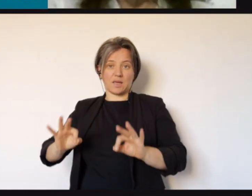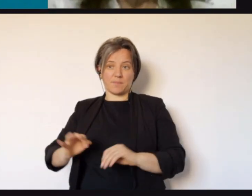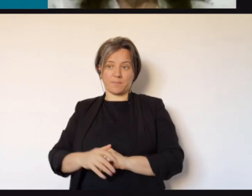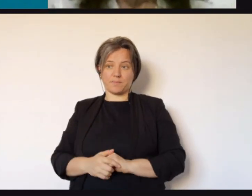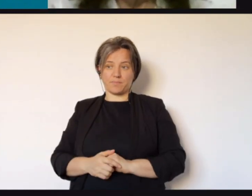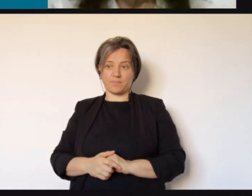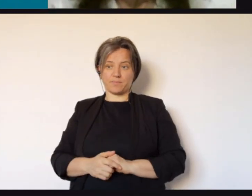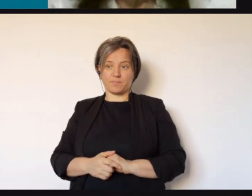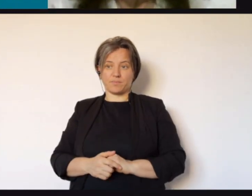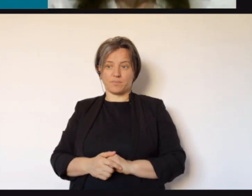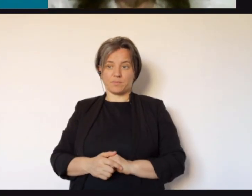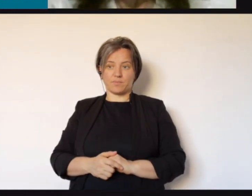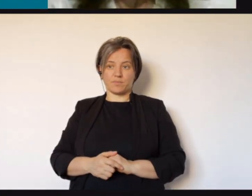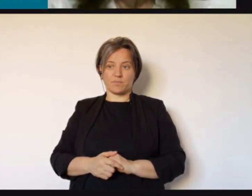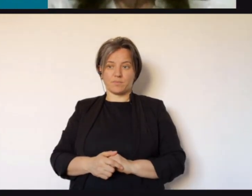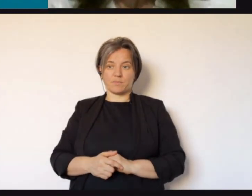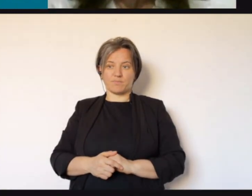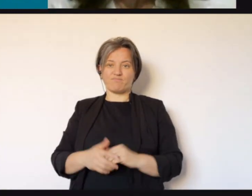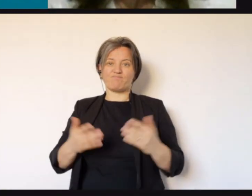Ecco.